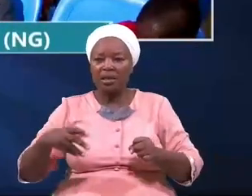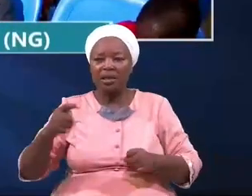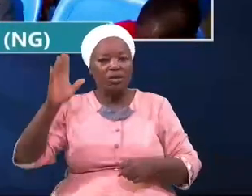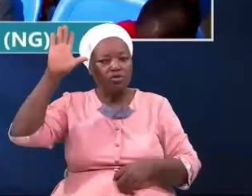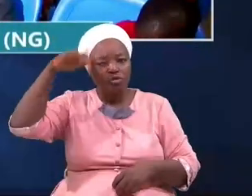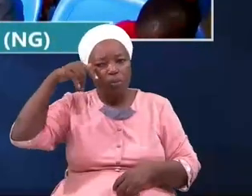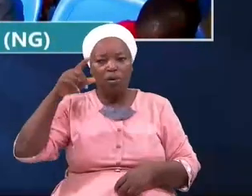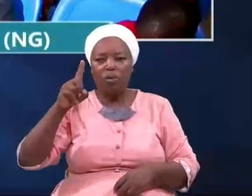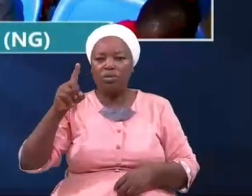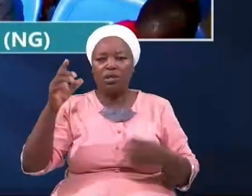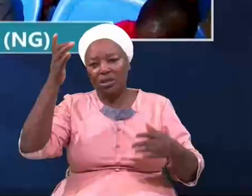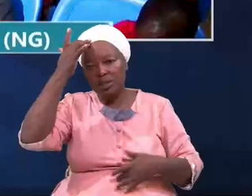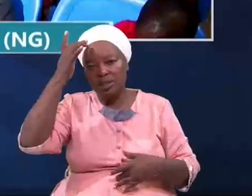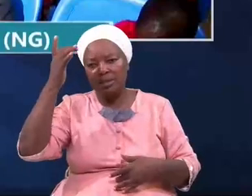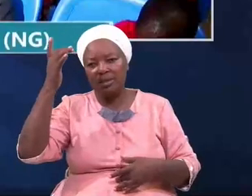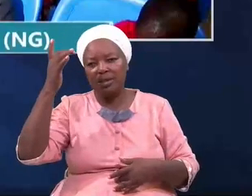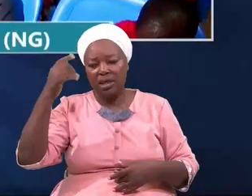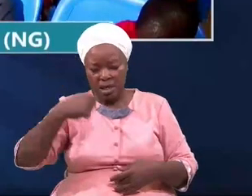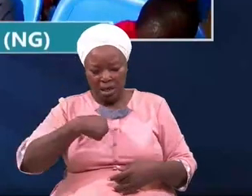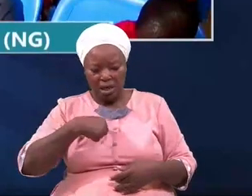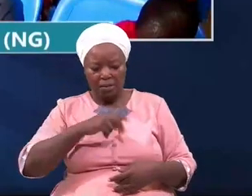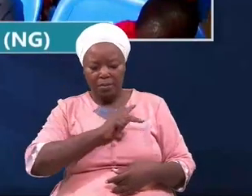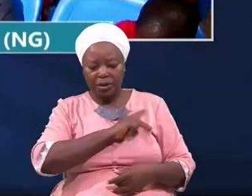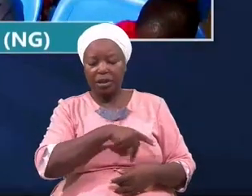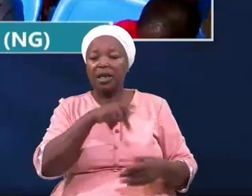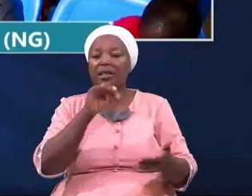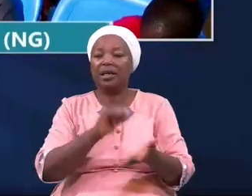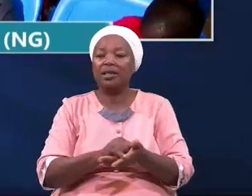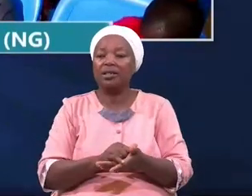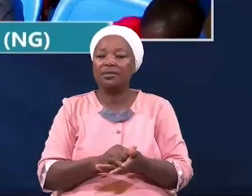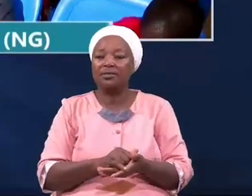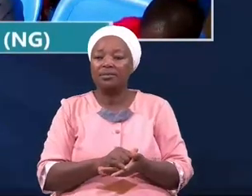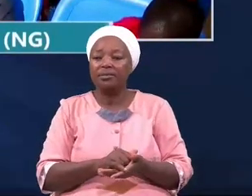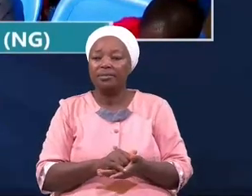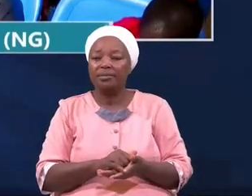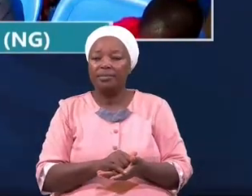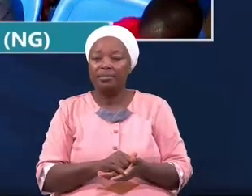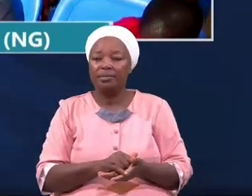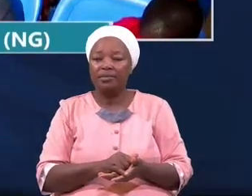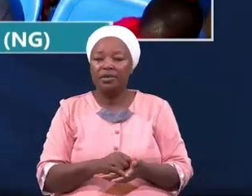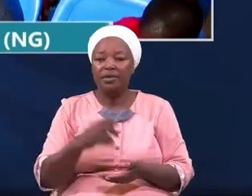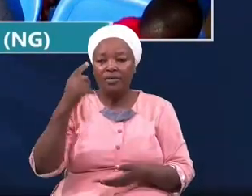Christ guérit l'incurable. Je le personnalise.